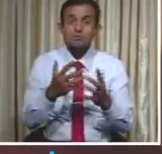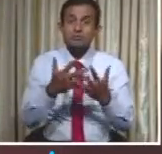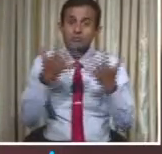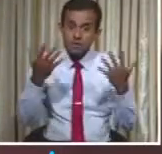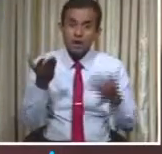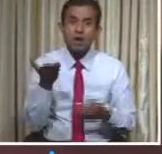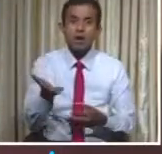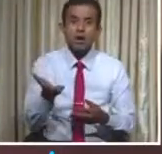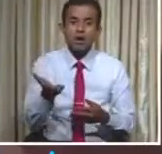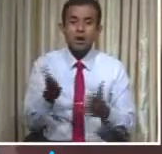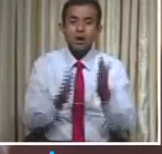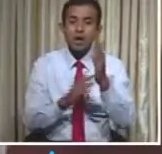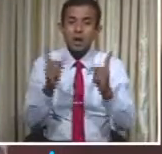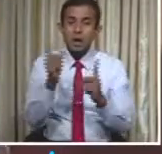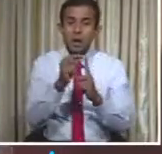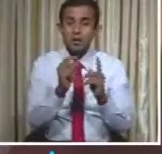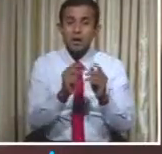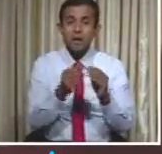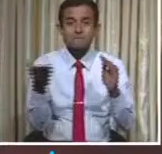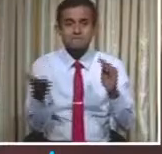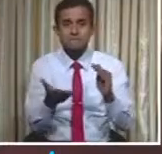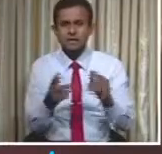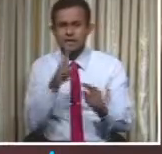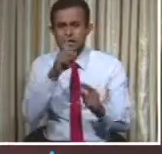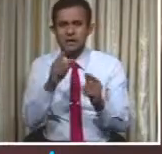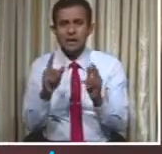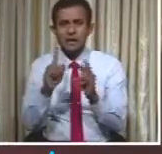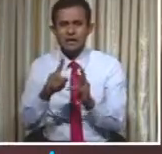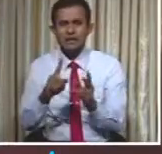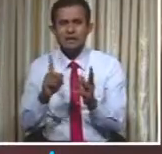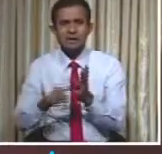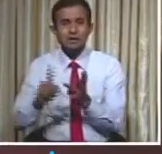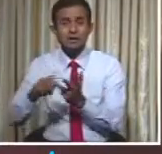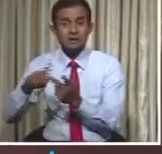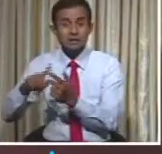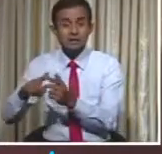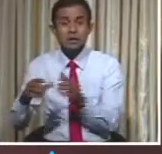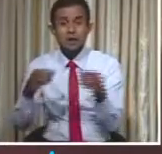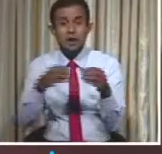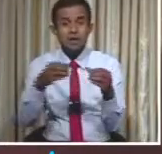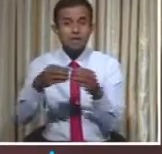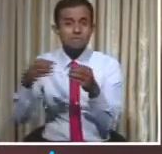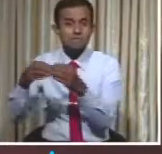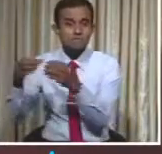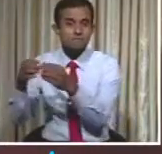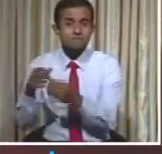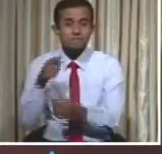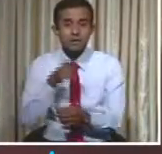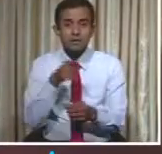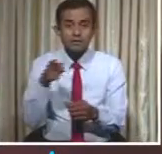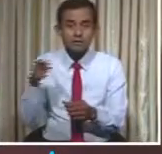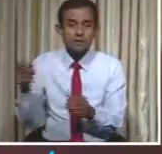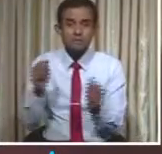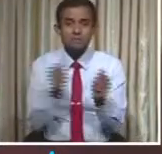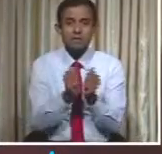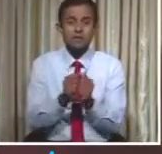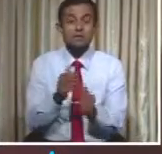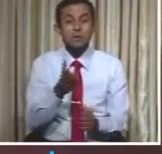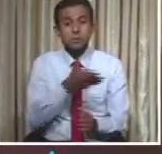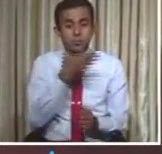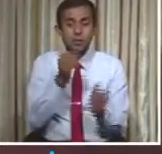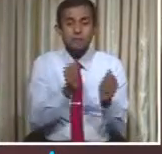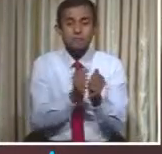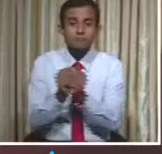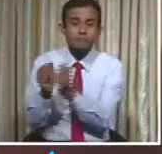තියෙනවා. ඒ අමාත්‍යංශ යටතේ තියෙන එක් එක් ආයතනය පිළිබඳව ඒ ආයතනයට අදාළව කළ යුතු සහ කළ හැකි වැඩ